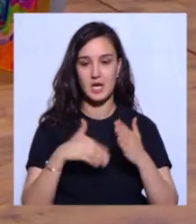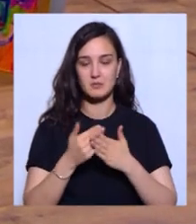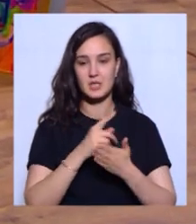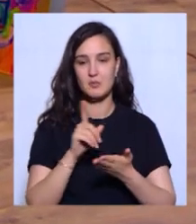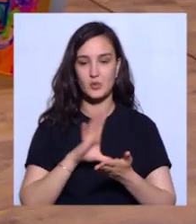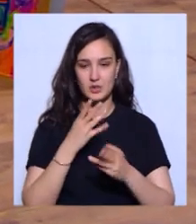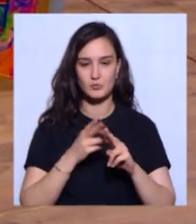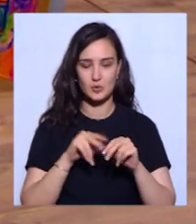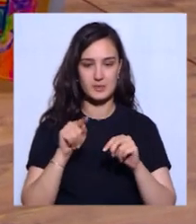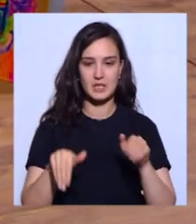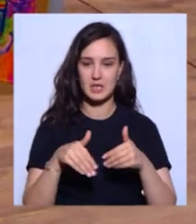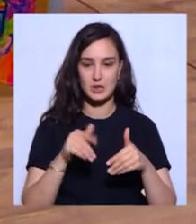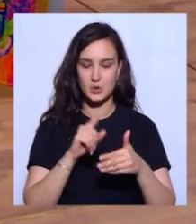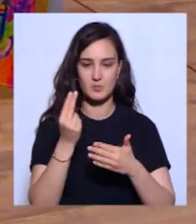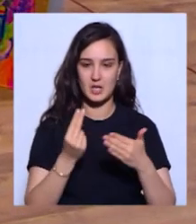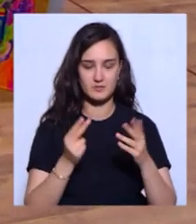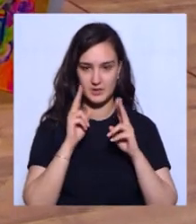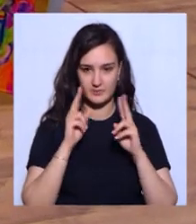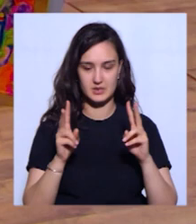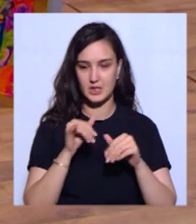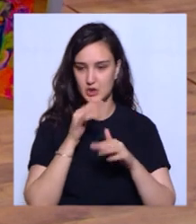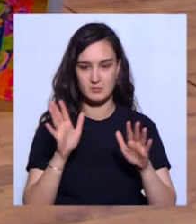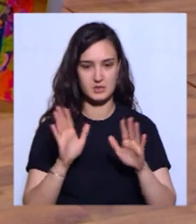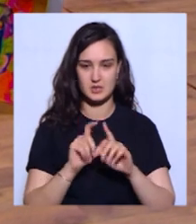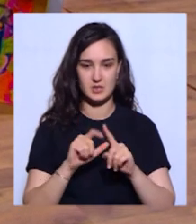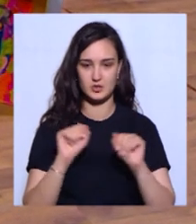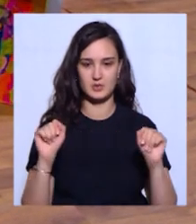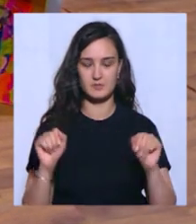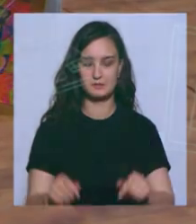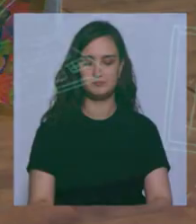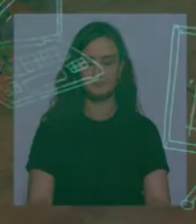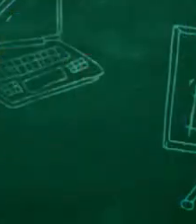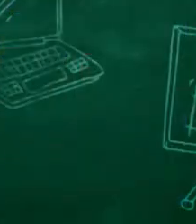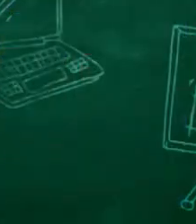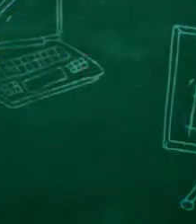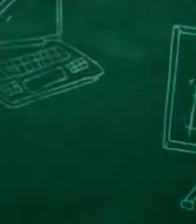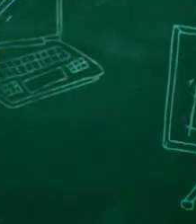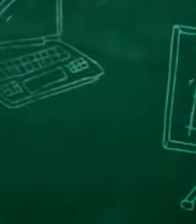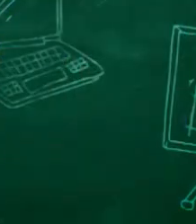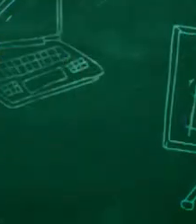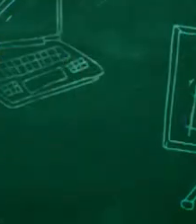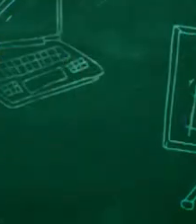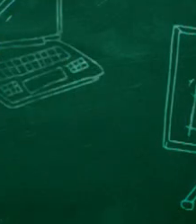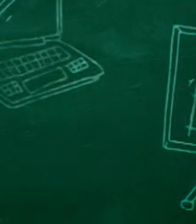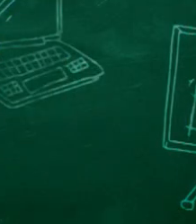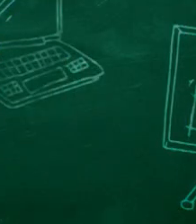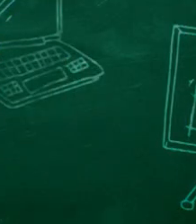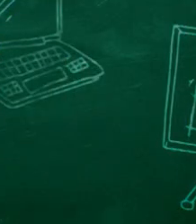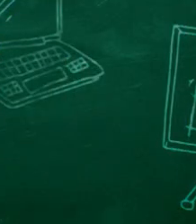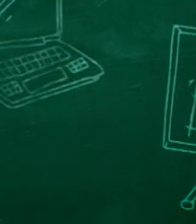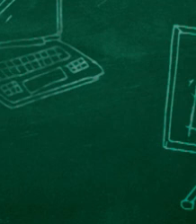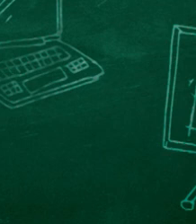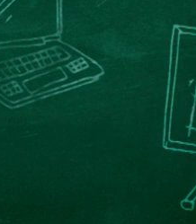არის, რომ ხატვა არ ვიცი და არ შემიძლია. ნახვამდის.